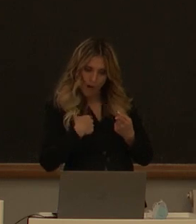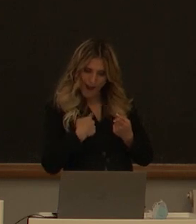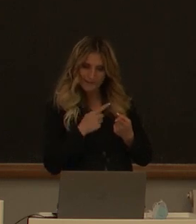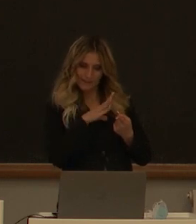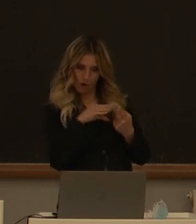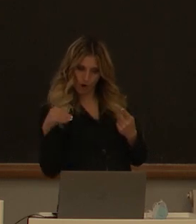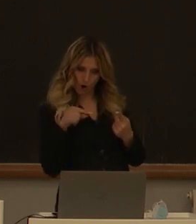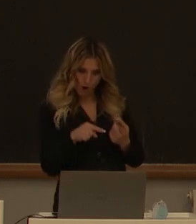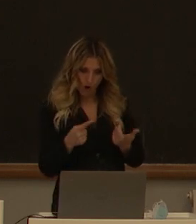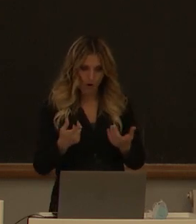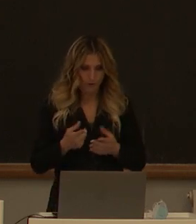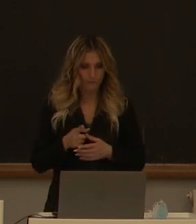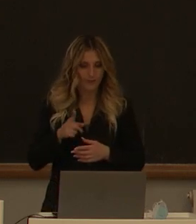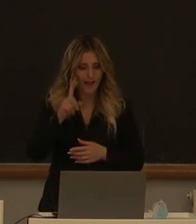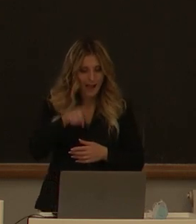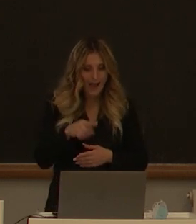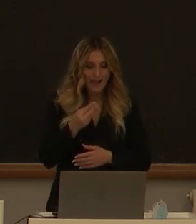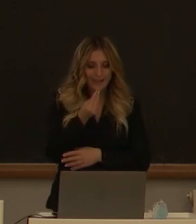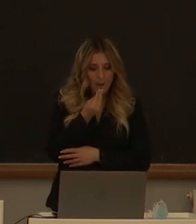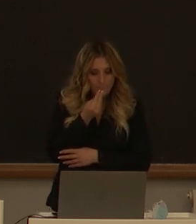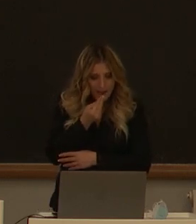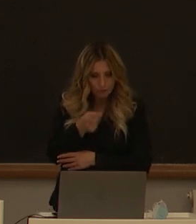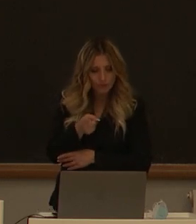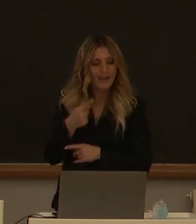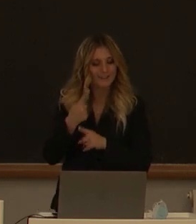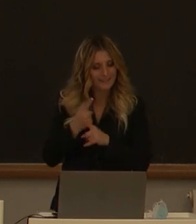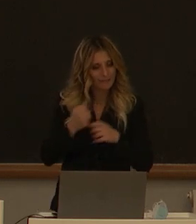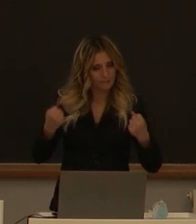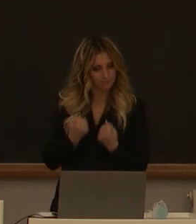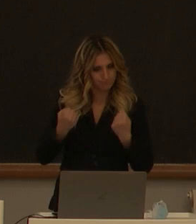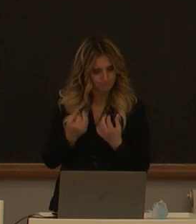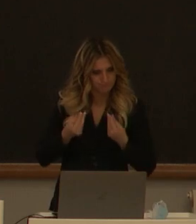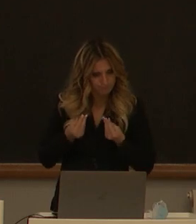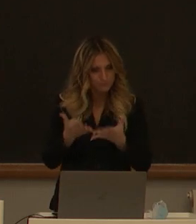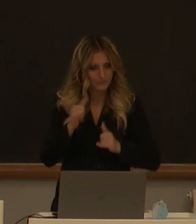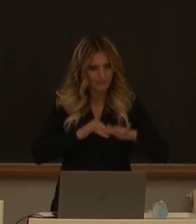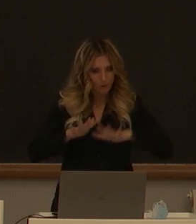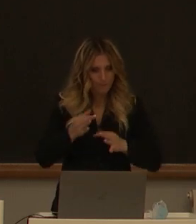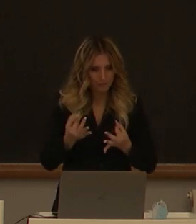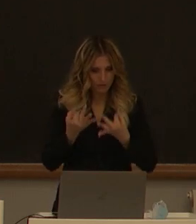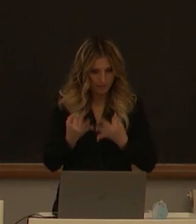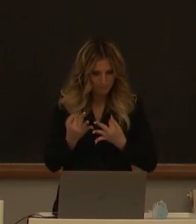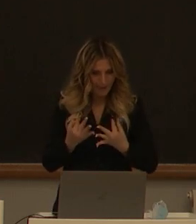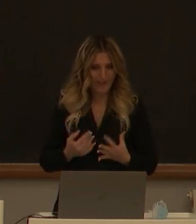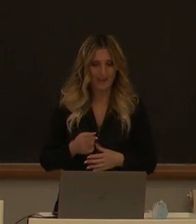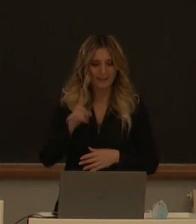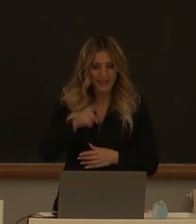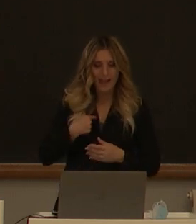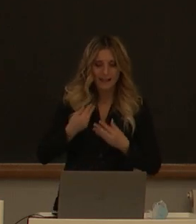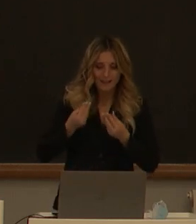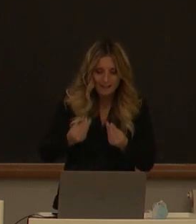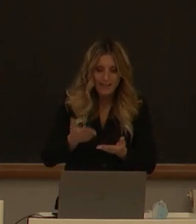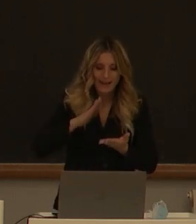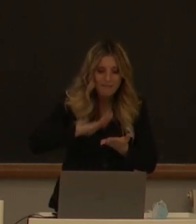natura, ovviamente su scala sostenibile, sufficiente per tutti, promuovere mezzi di sussistenza equi e di distribuzione del valore